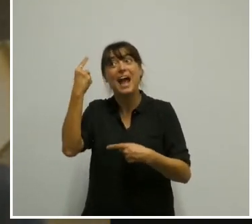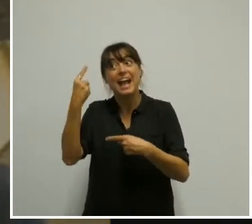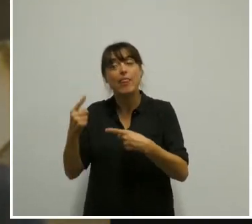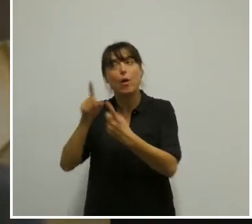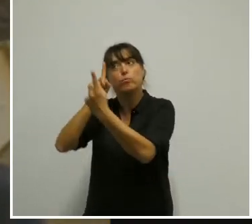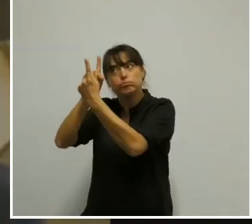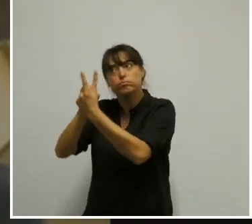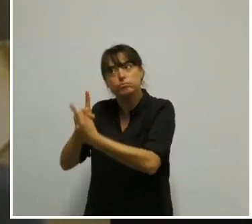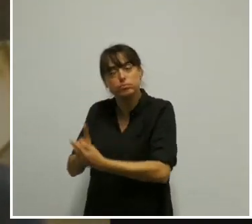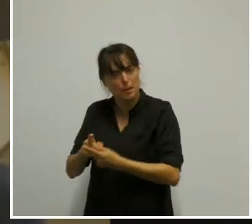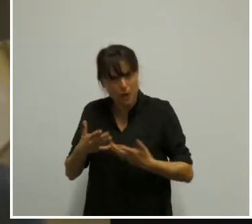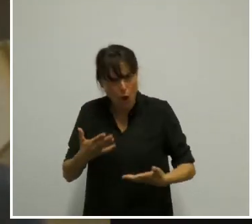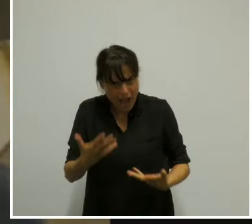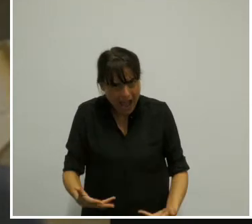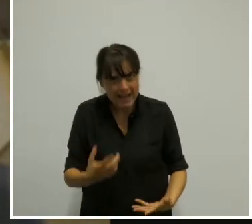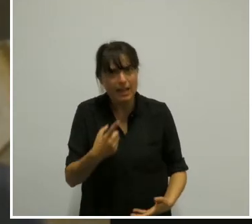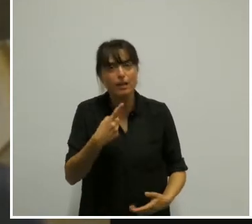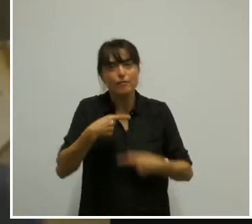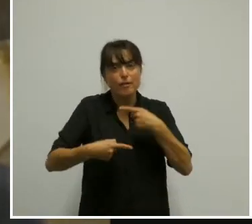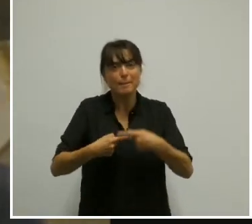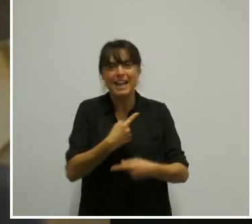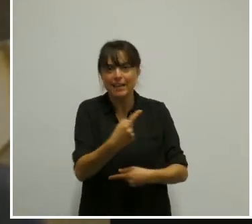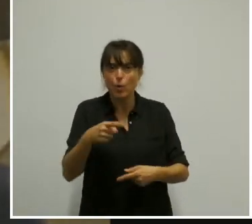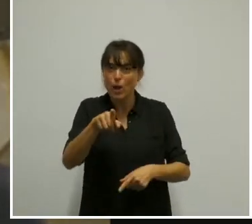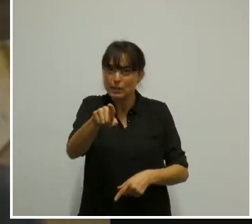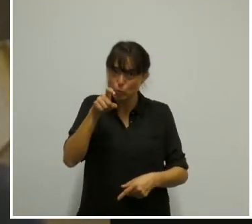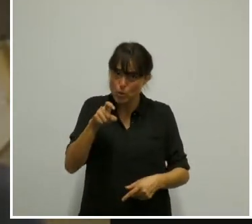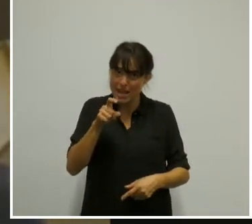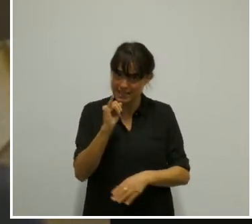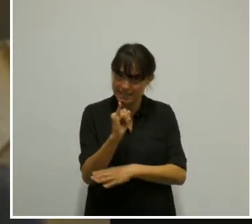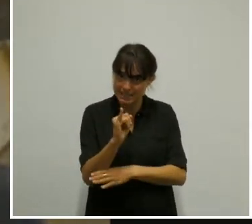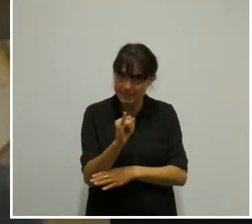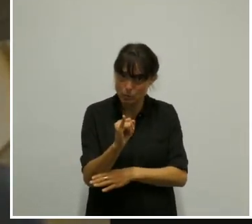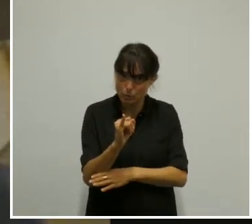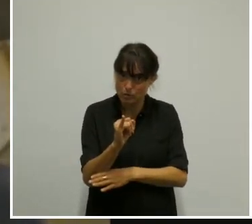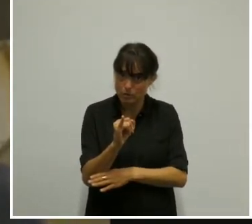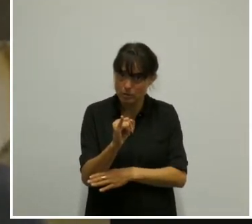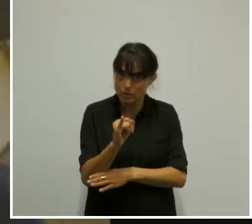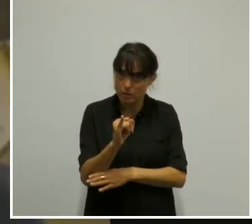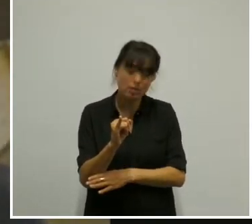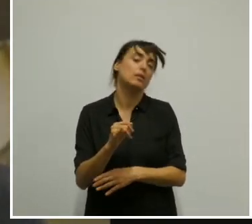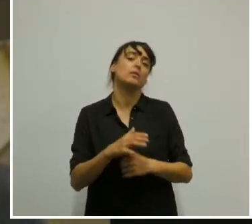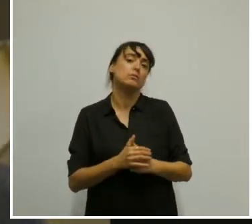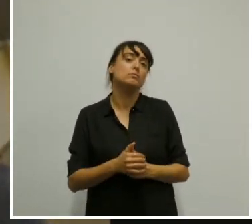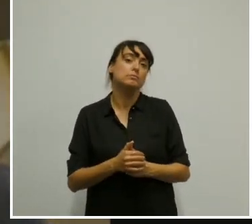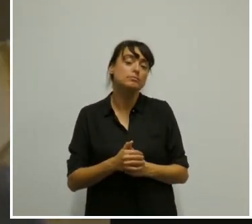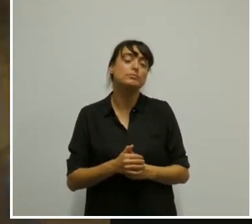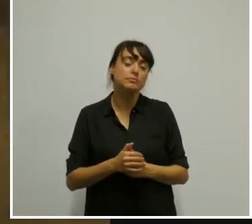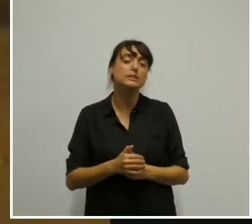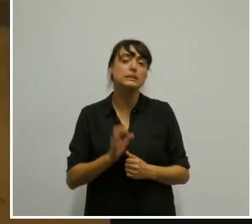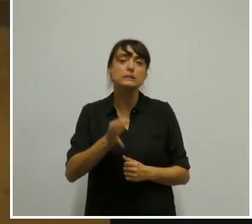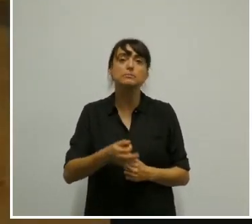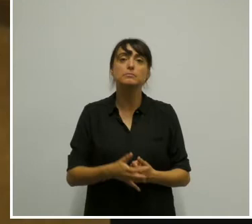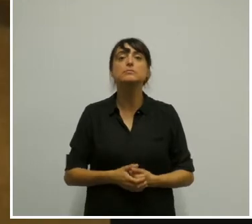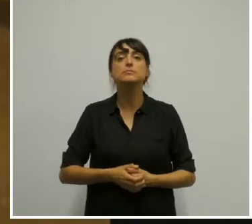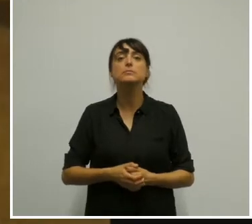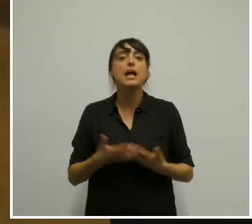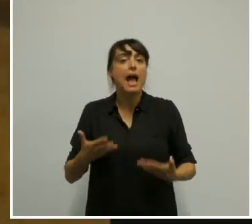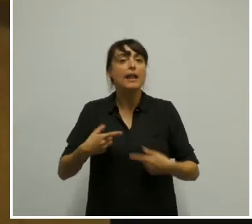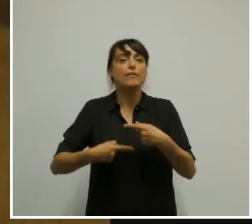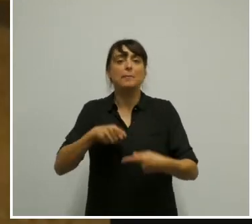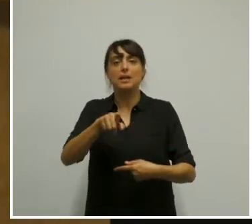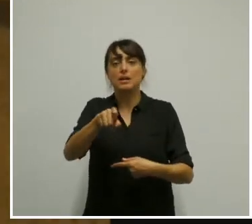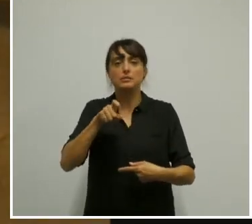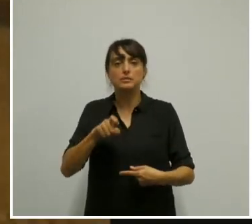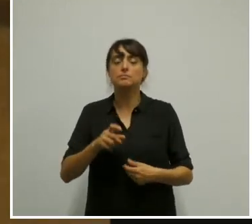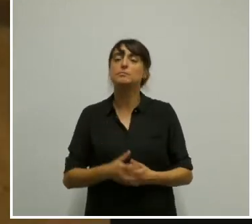són les famílies les que trien directament el centre on volen anar a estudiar o on volen que estudien els nens. Simplement era confirmar